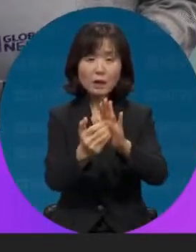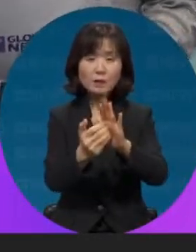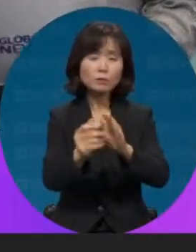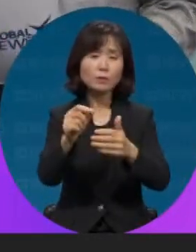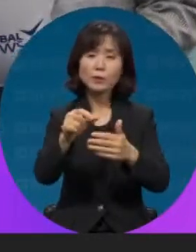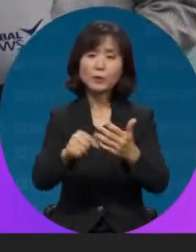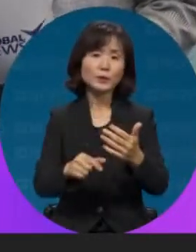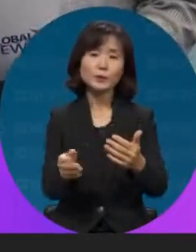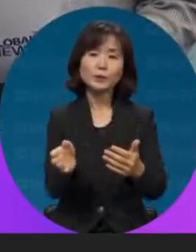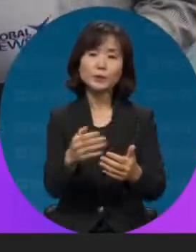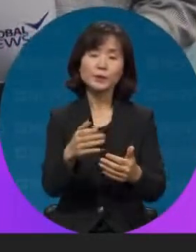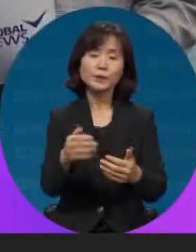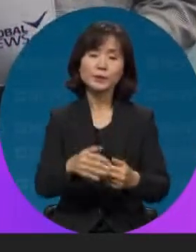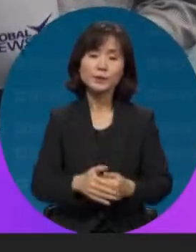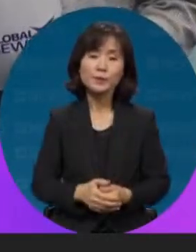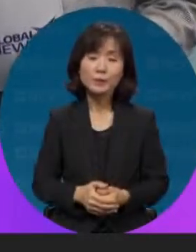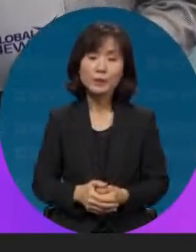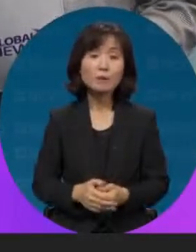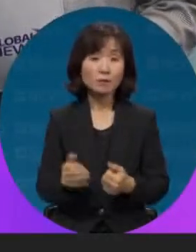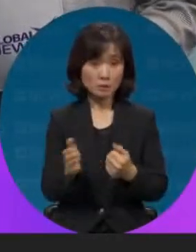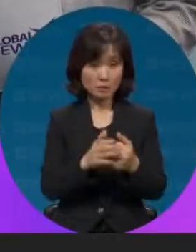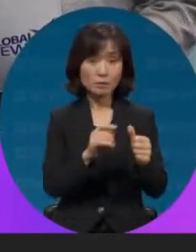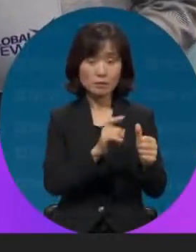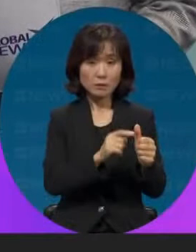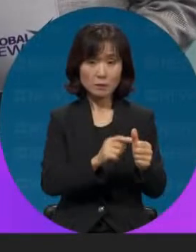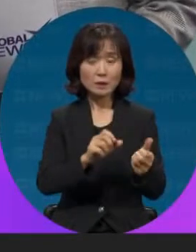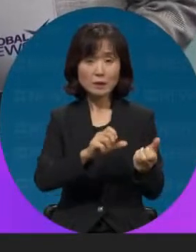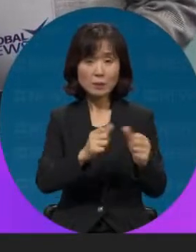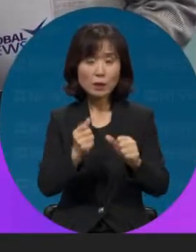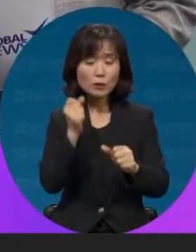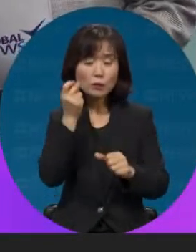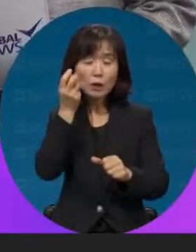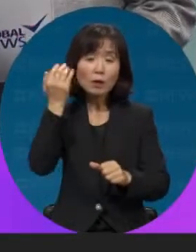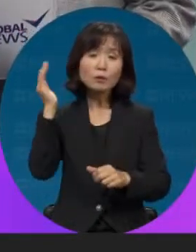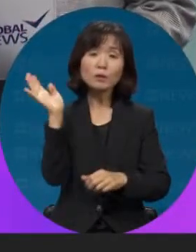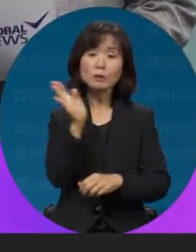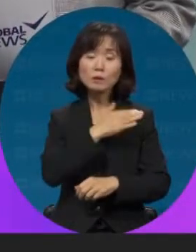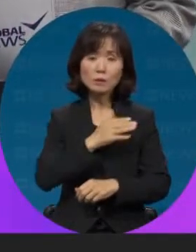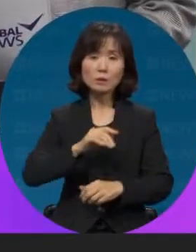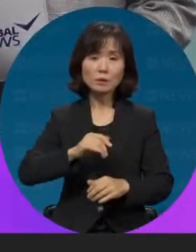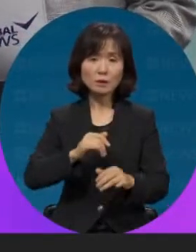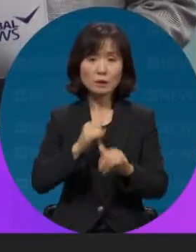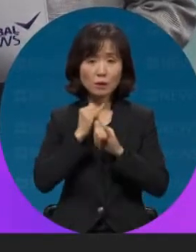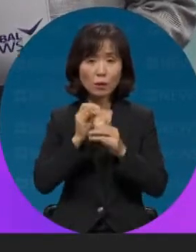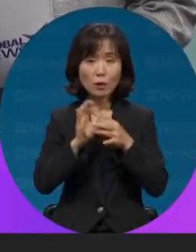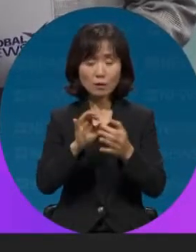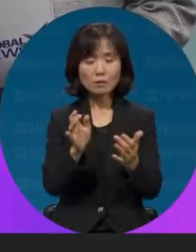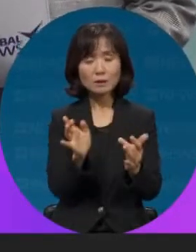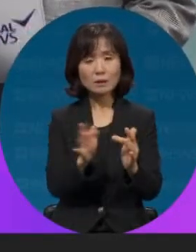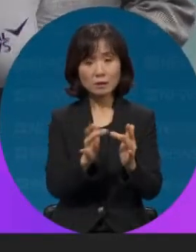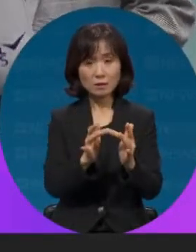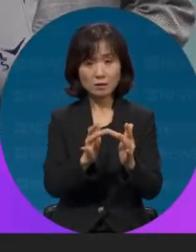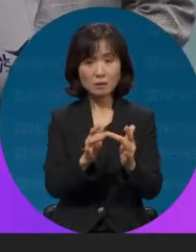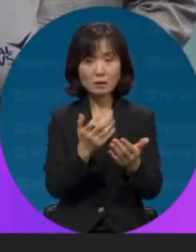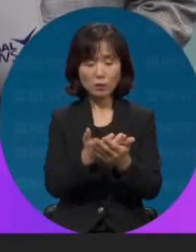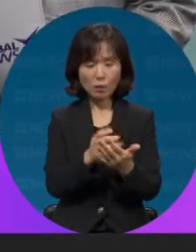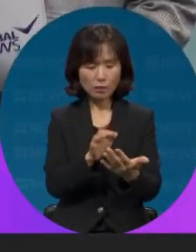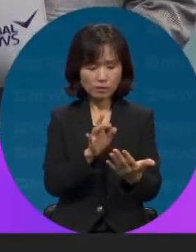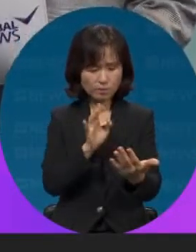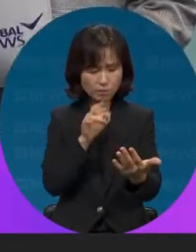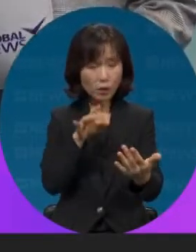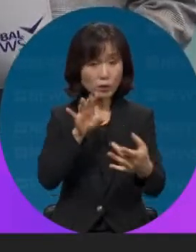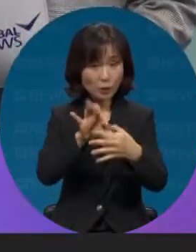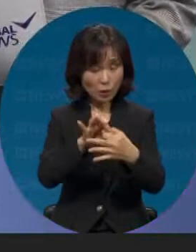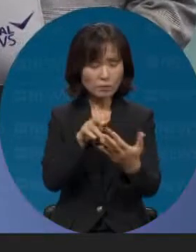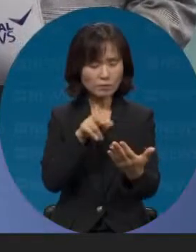소프트웨어가 없었습니다 어때 분의 프랜시스는 사망하기 수개월 전부터 자살 관련 자료 에 접속해 온 곳으로 확인됐습니다